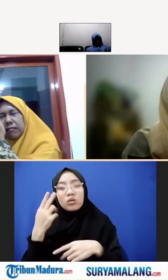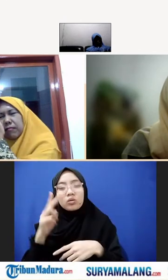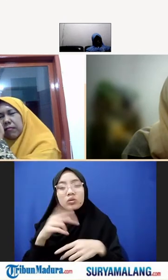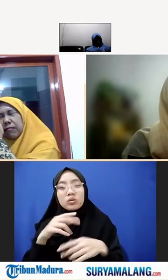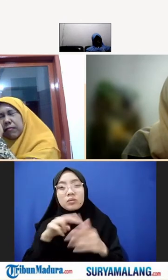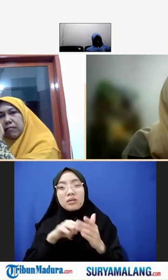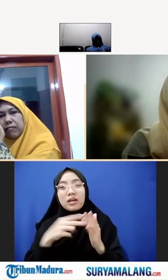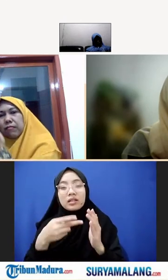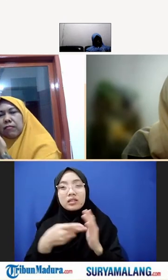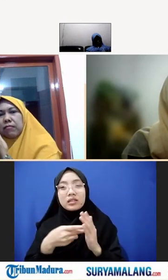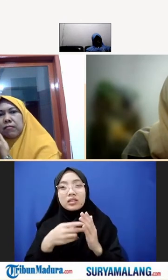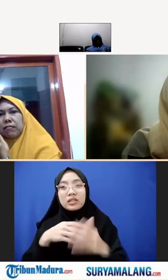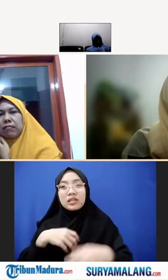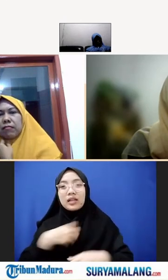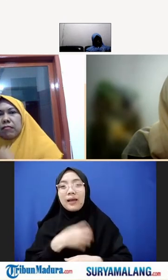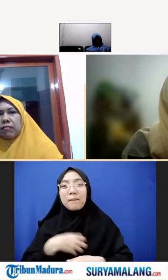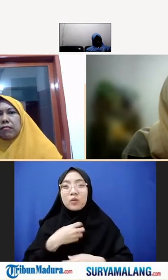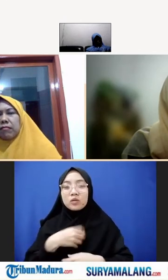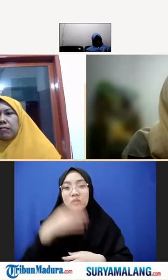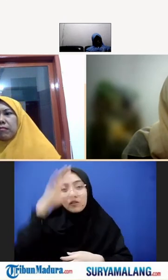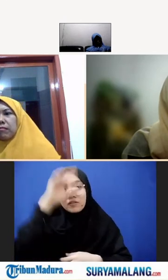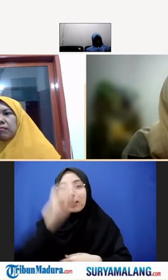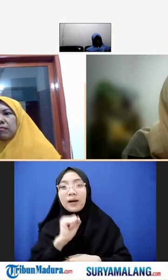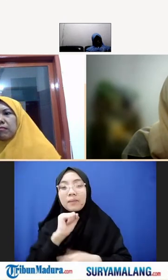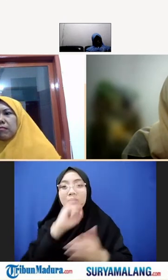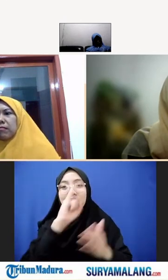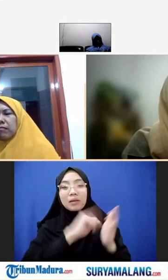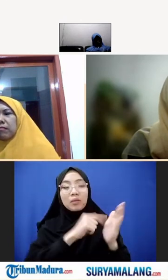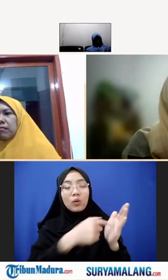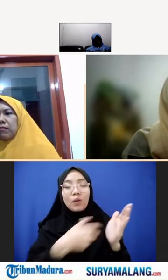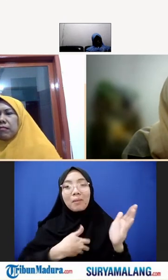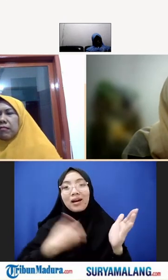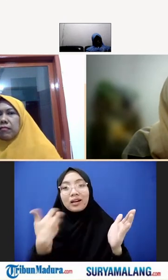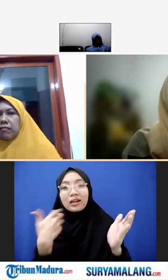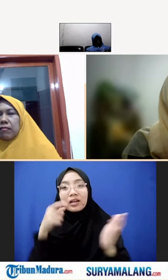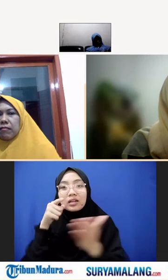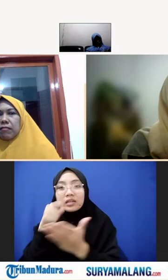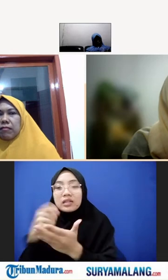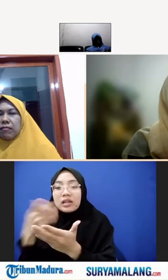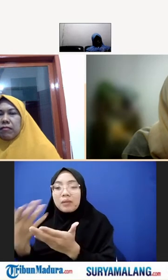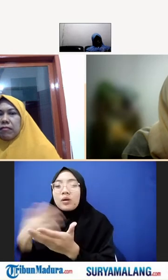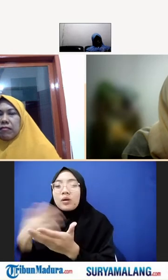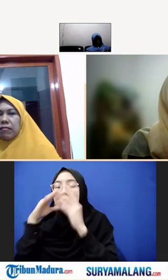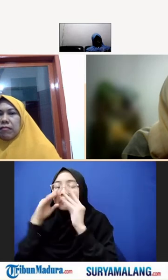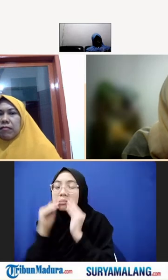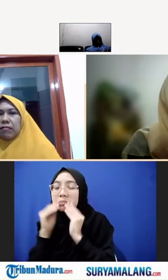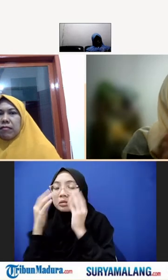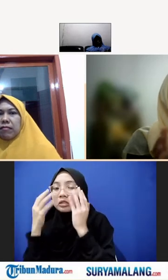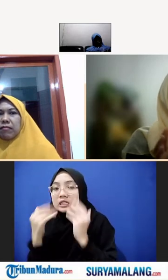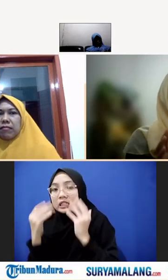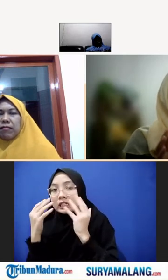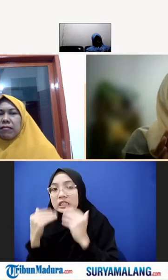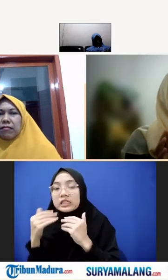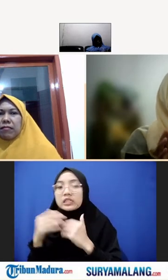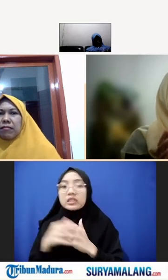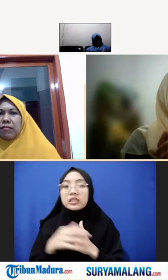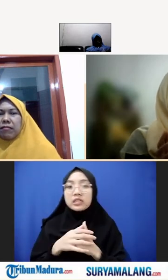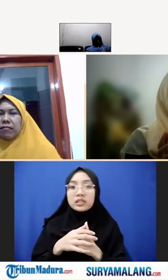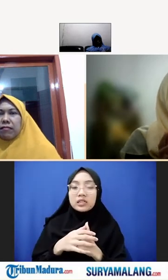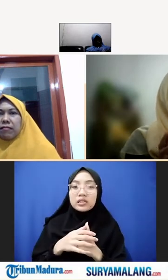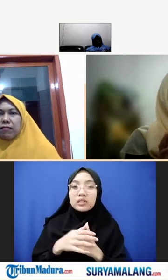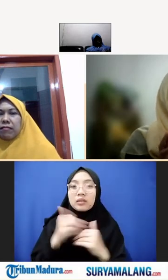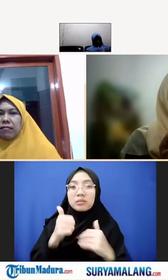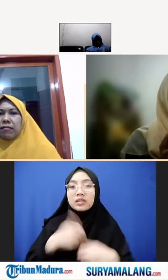mendefinisikan emosi, dia tahu kalau gambar ini orang lagi marah, gambar yang seperti ini lagi sedih, gambar yang seperti ini. Dia bisa